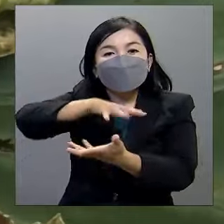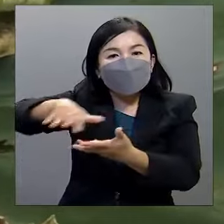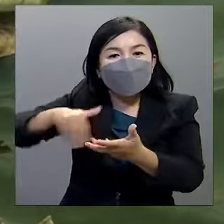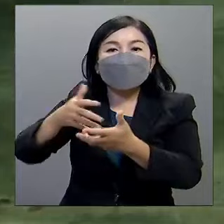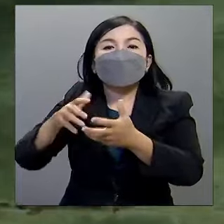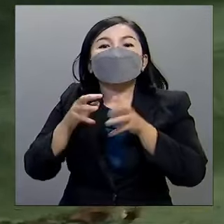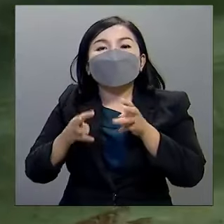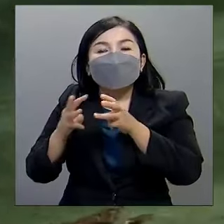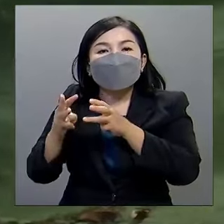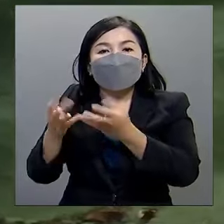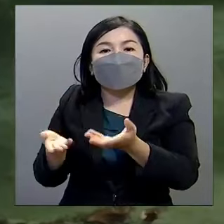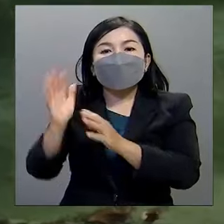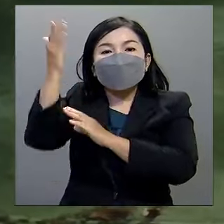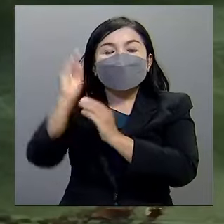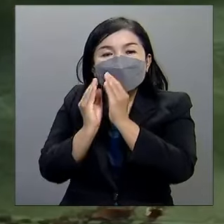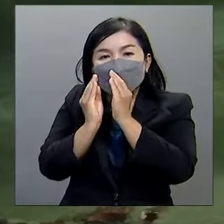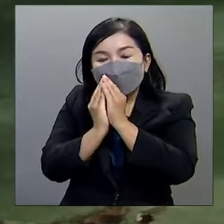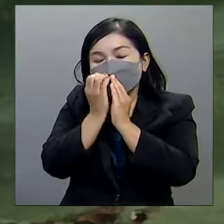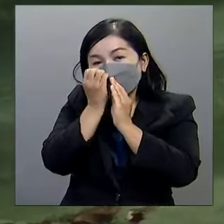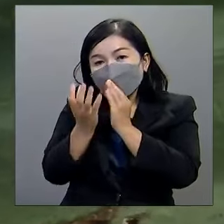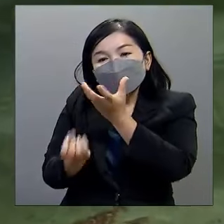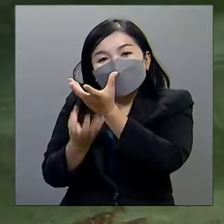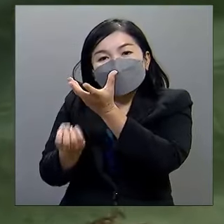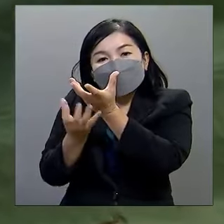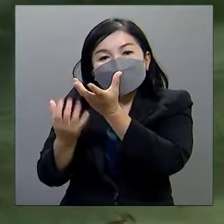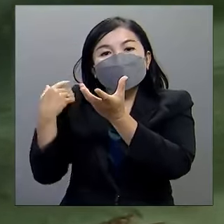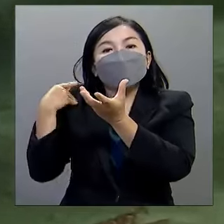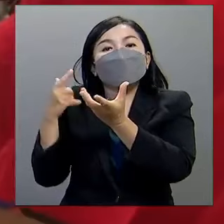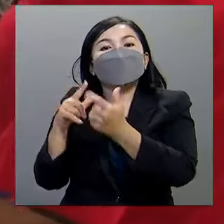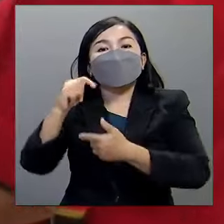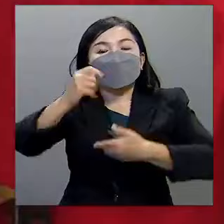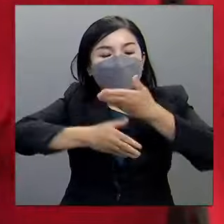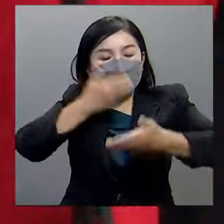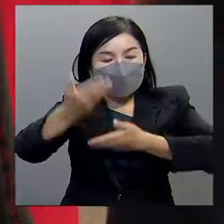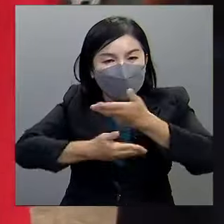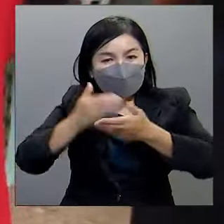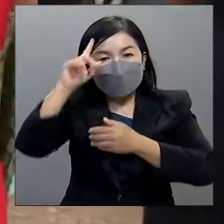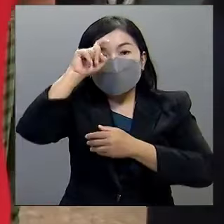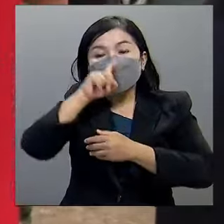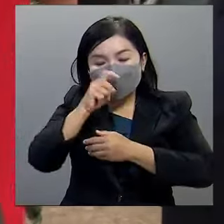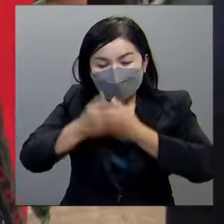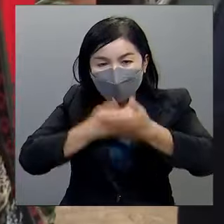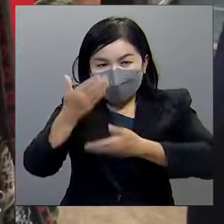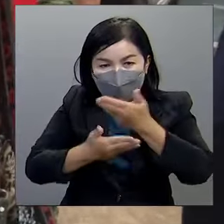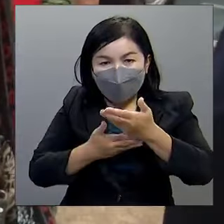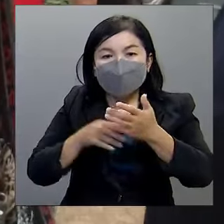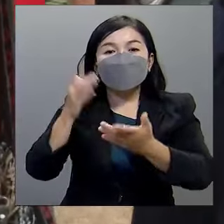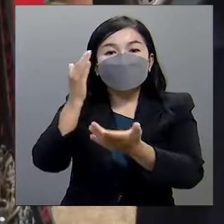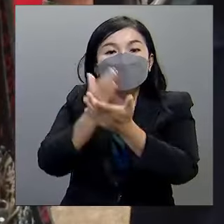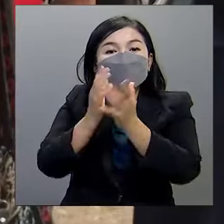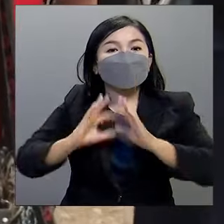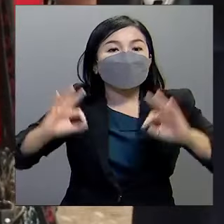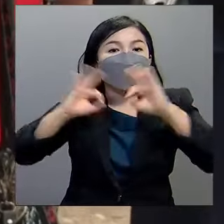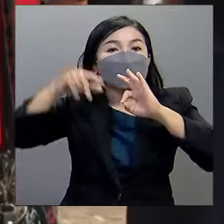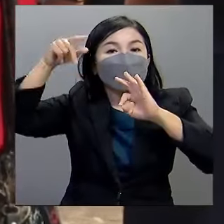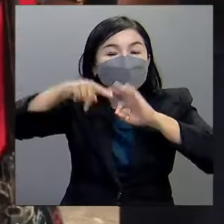ากนั้นก็เอาไปห่อกับใบบัวและทำการนึ่งโดยจะออกจำหน่ายนะครับบริเวณตลาดในช่วงของวันเสาร์อาทิตย์และวันหยุดนักขัตฤกษ์โดยจะจำหน่ายอ